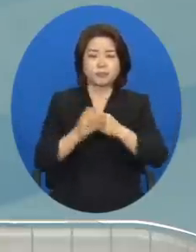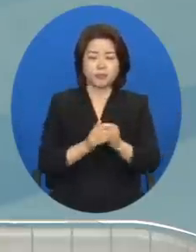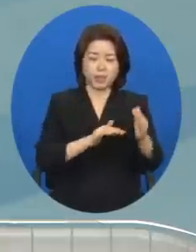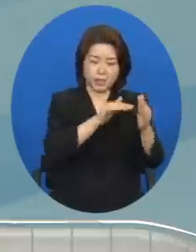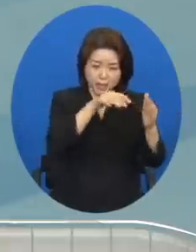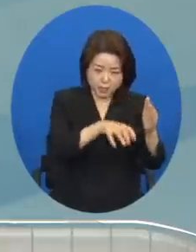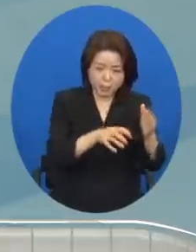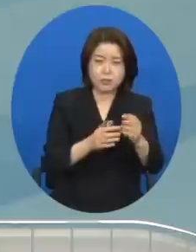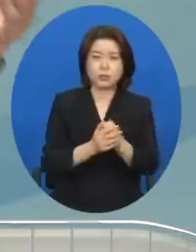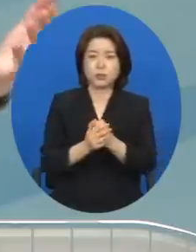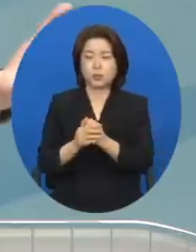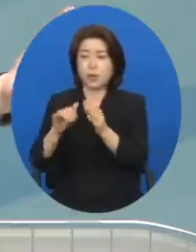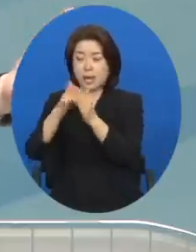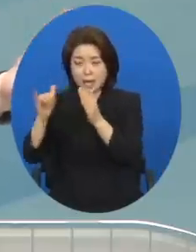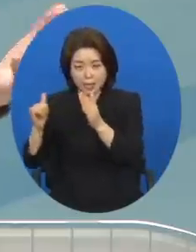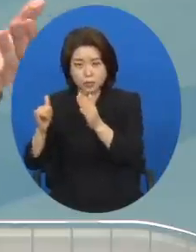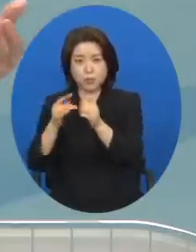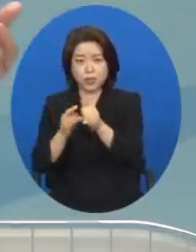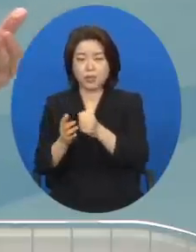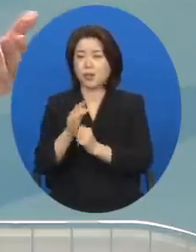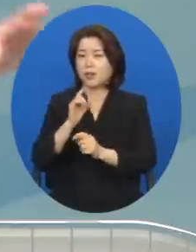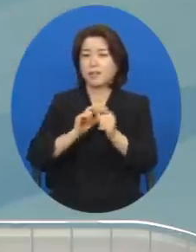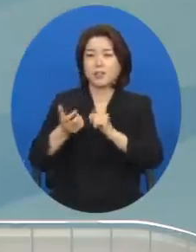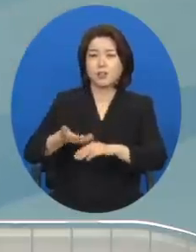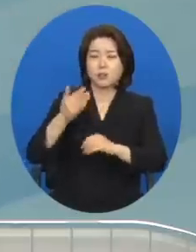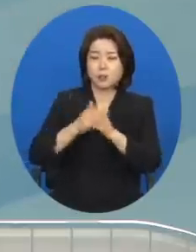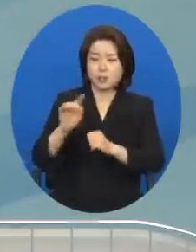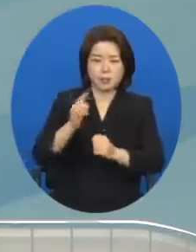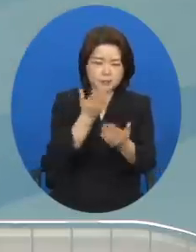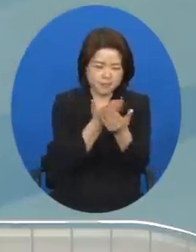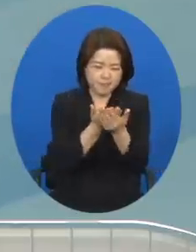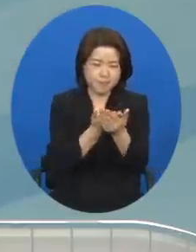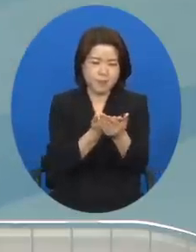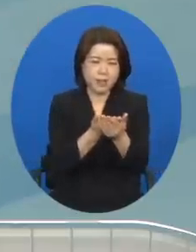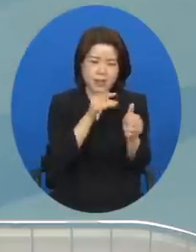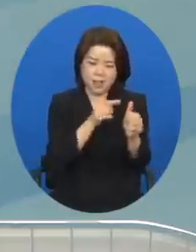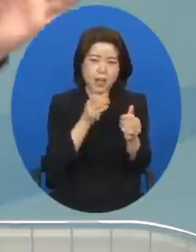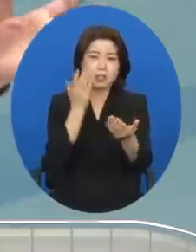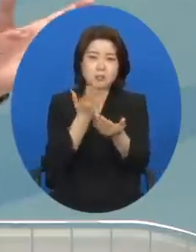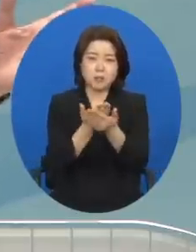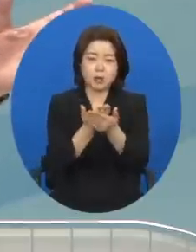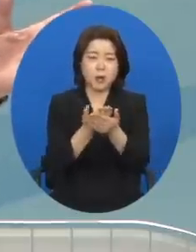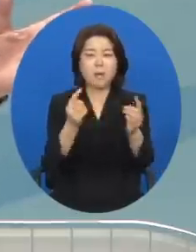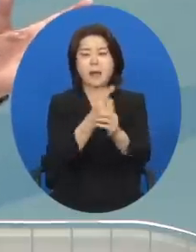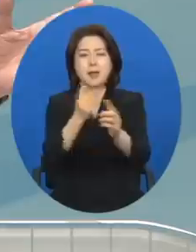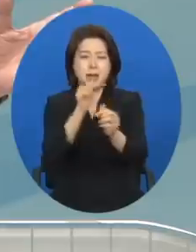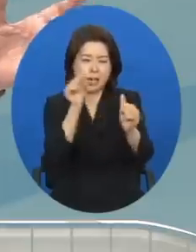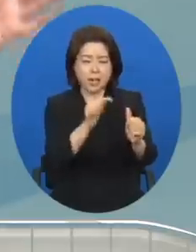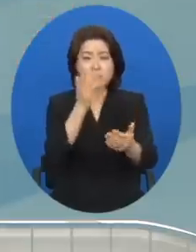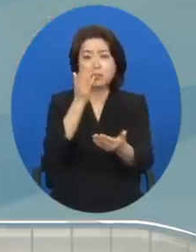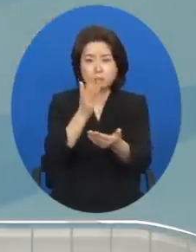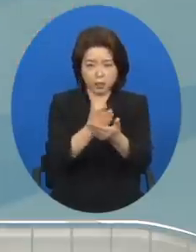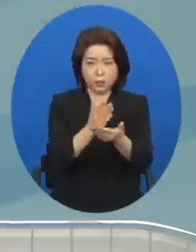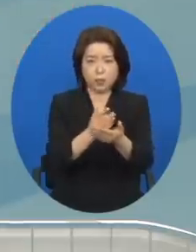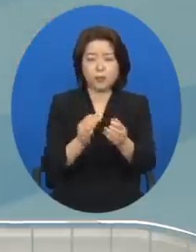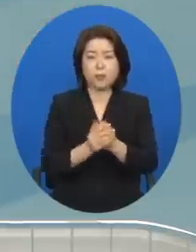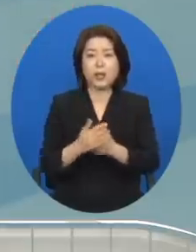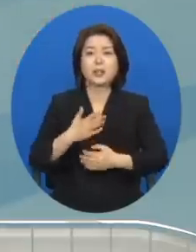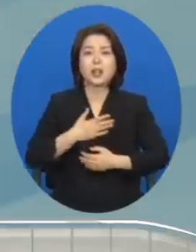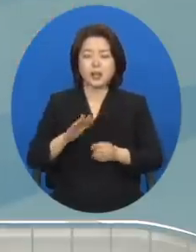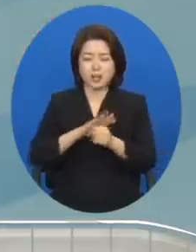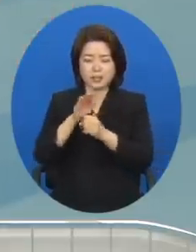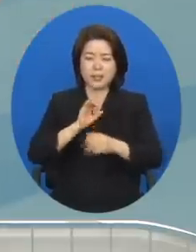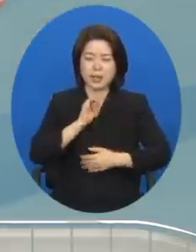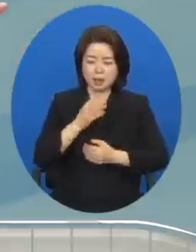가정에서도 가족들에게 더 이상 뭘 요구하지도 않고 변화되라고 하지도 않고 사랑만